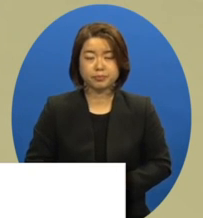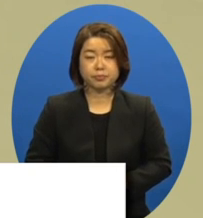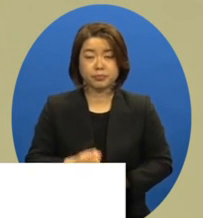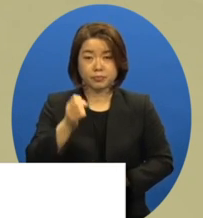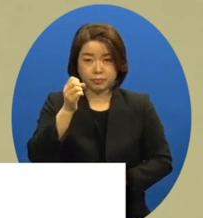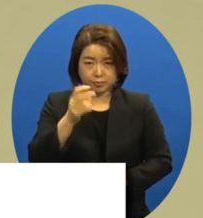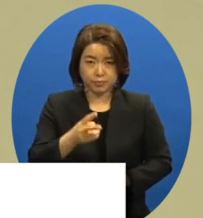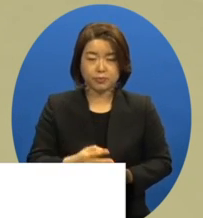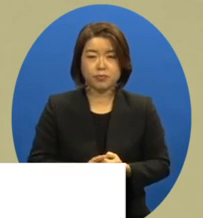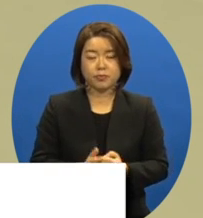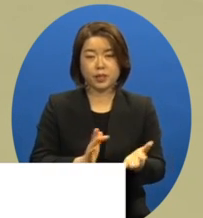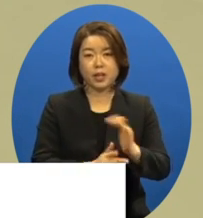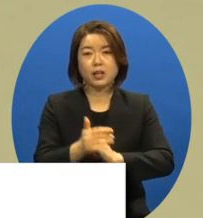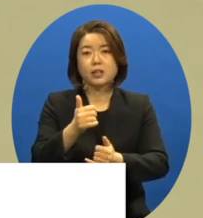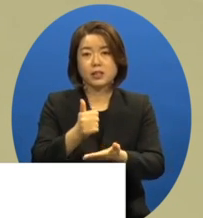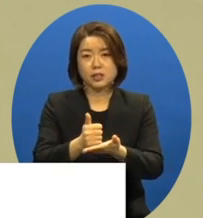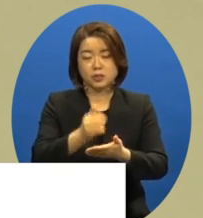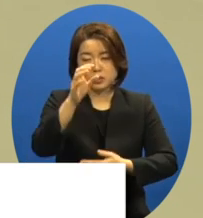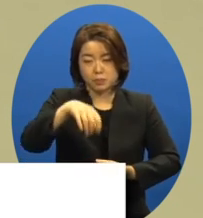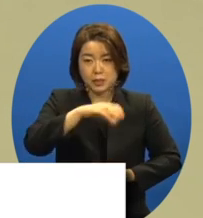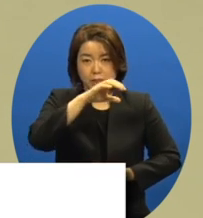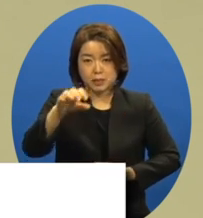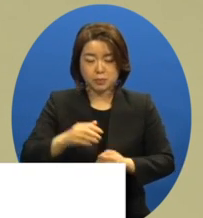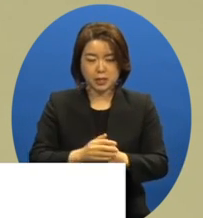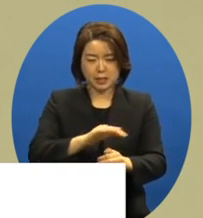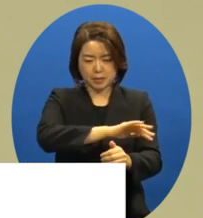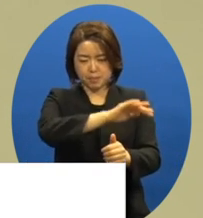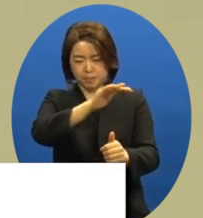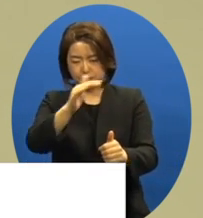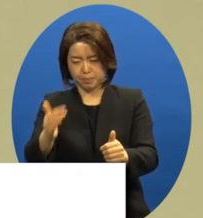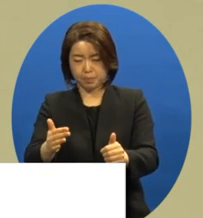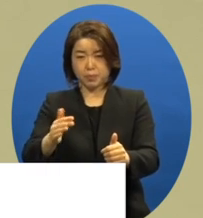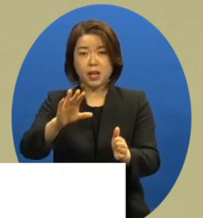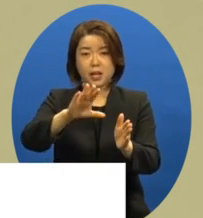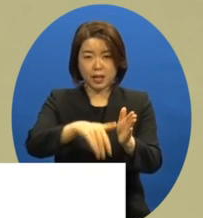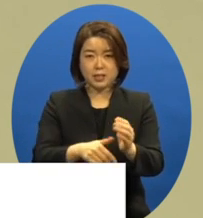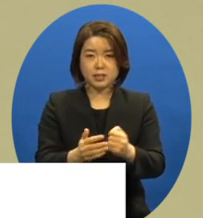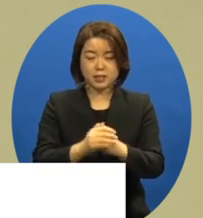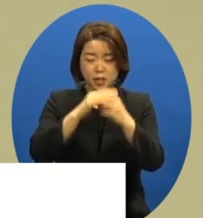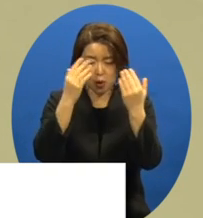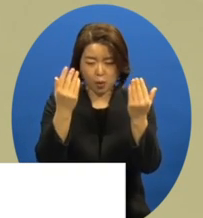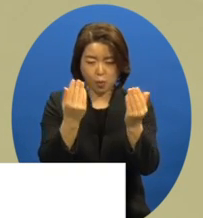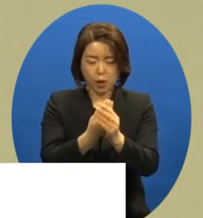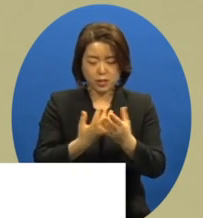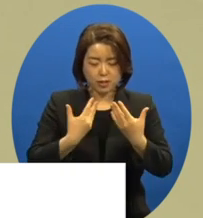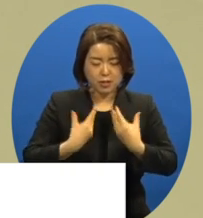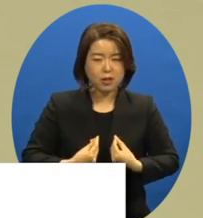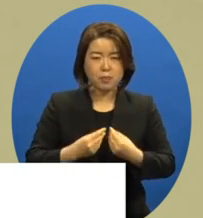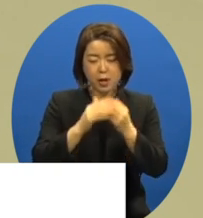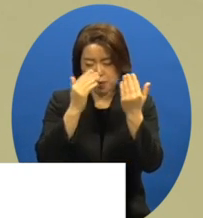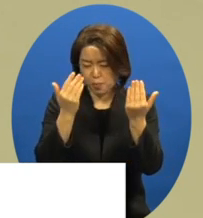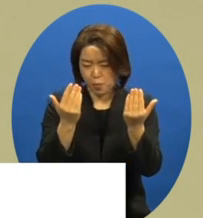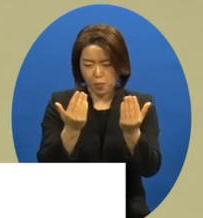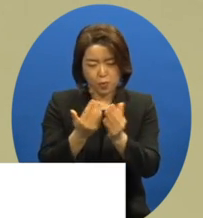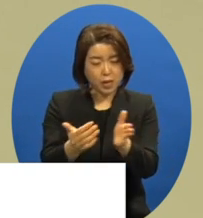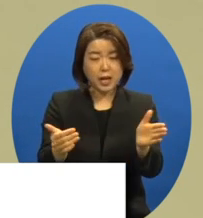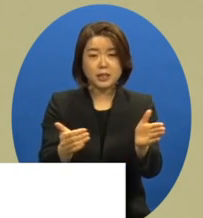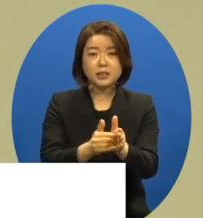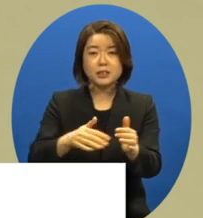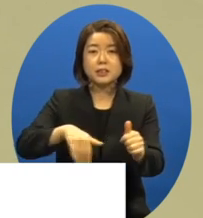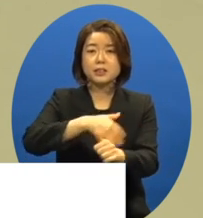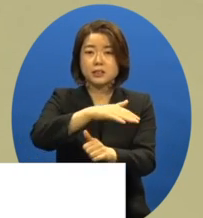그러면서 예수님께서 십자가에 무덤에 묻히셨을 때 완전한 절망, 모든 게 다 끝난 그